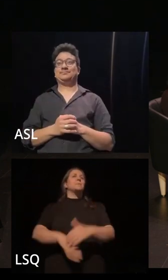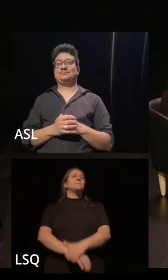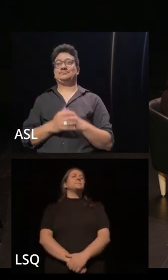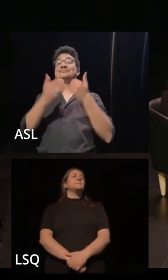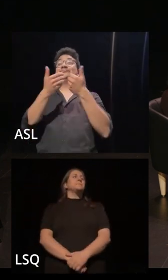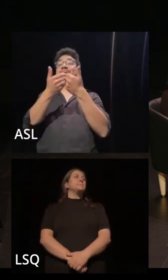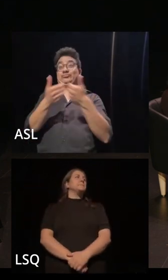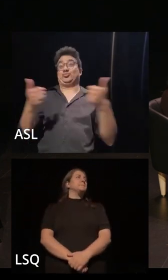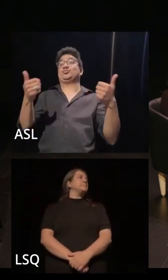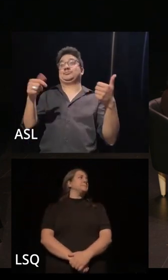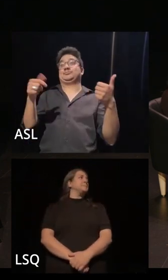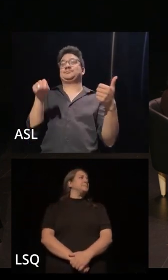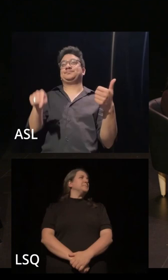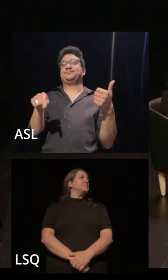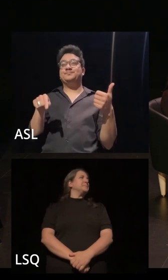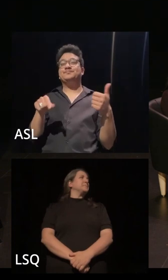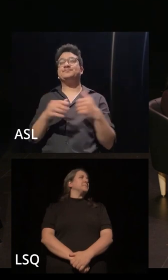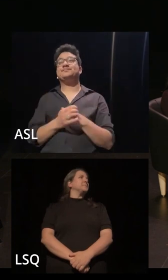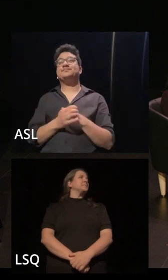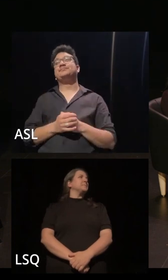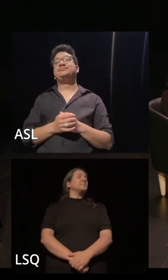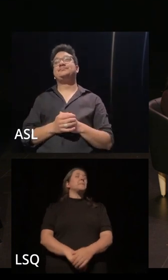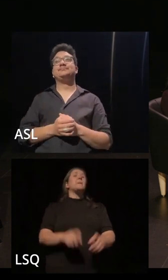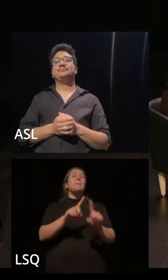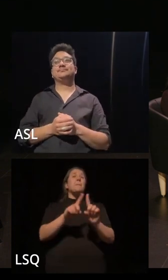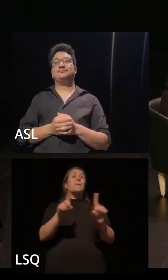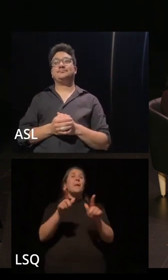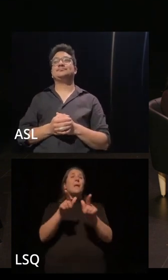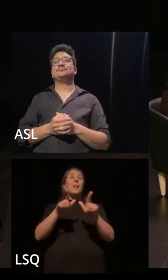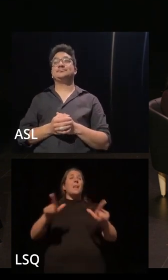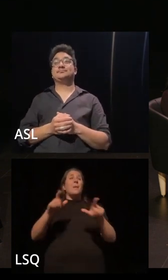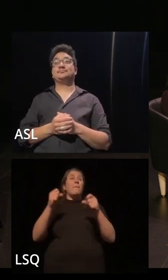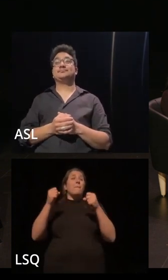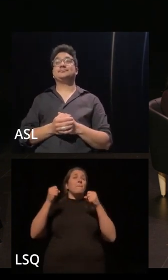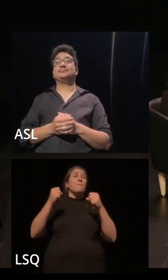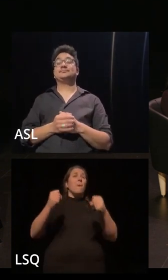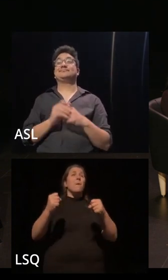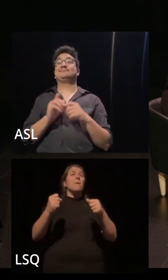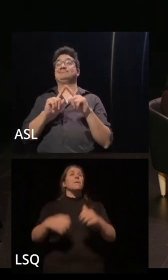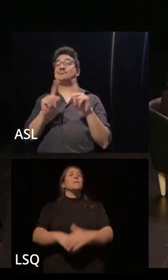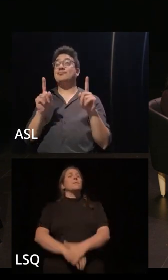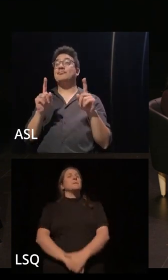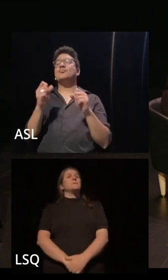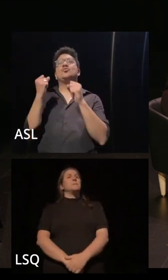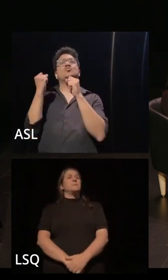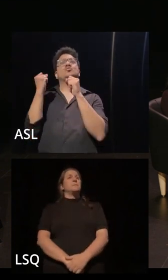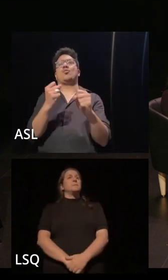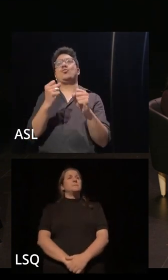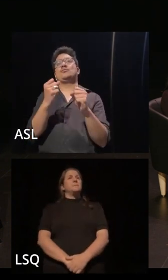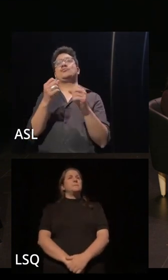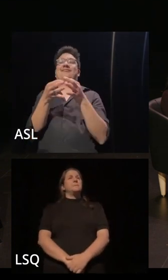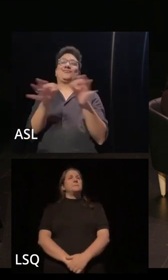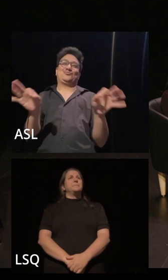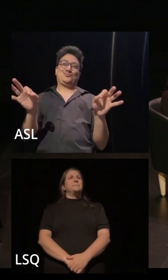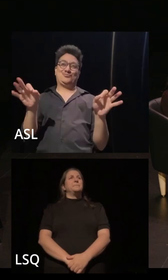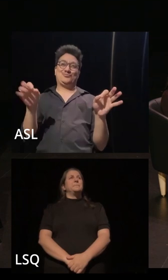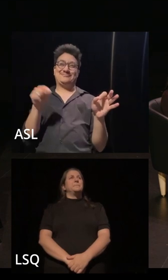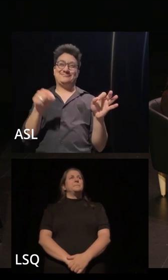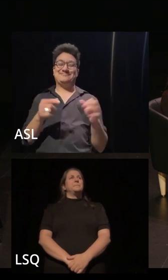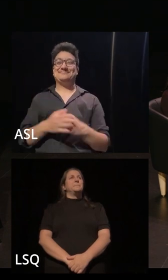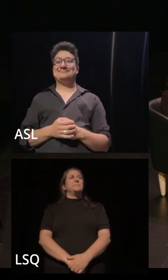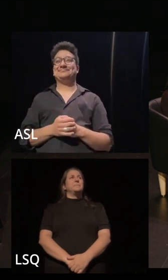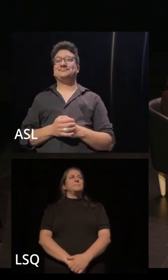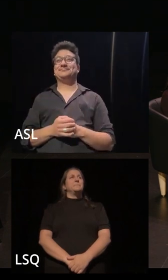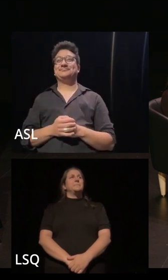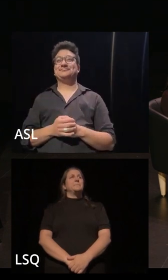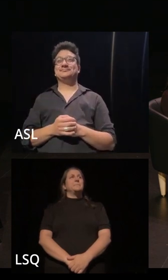la lengua es muy fuerte y se trabaja mucho en esta región. Y hay muchas